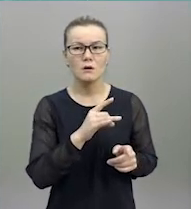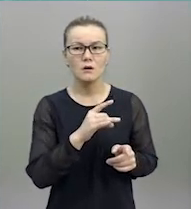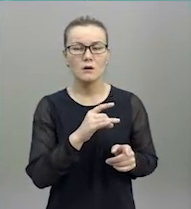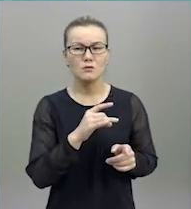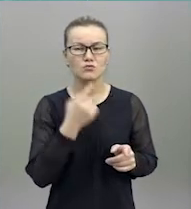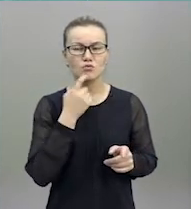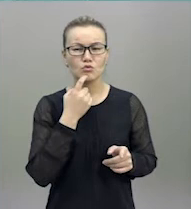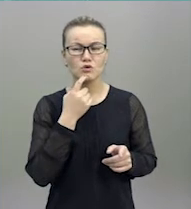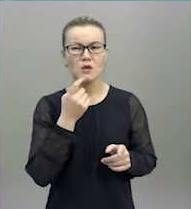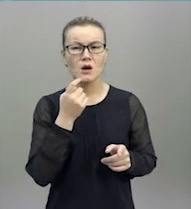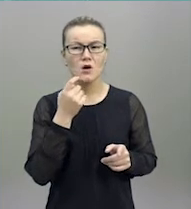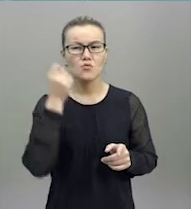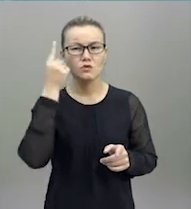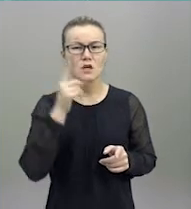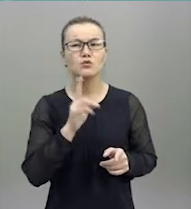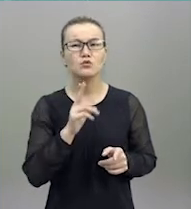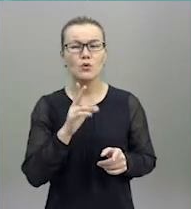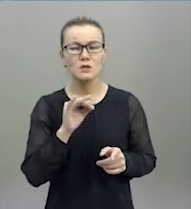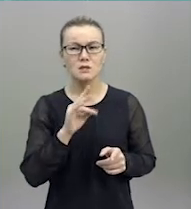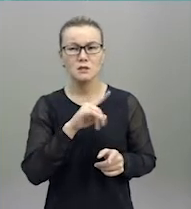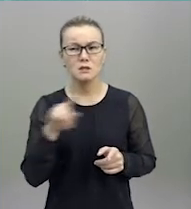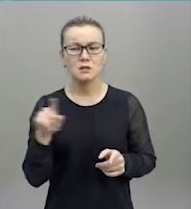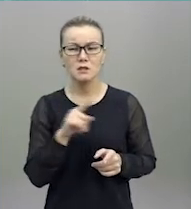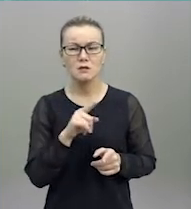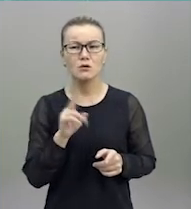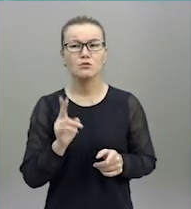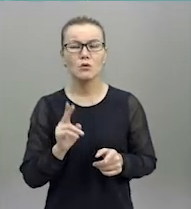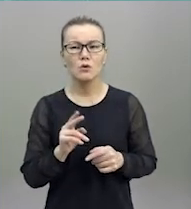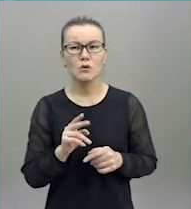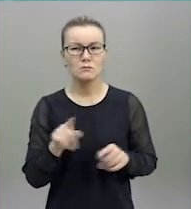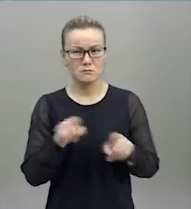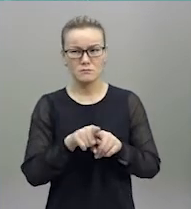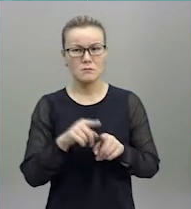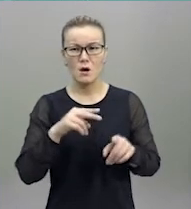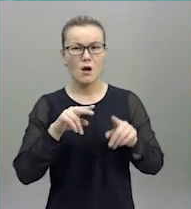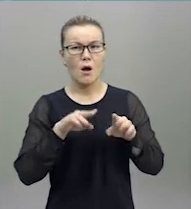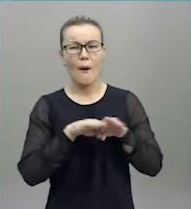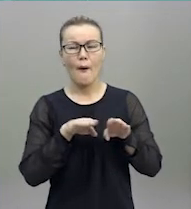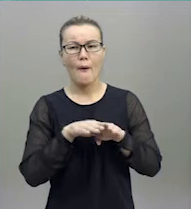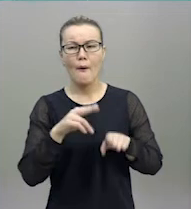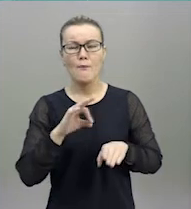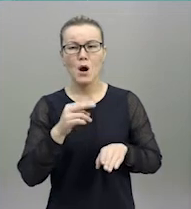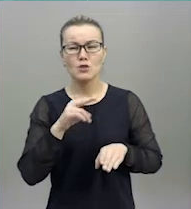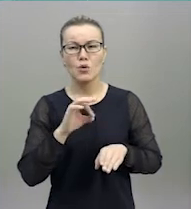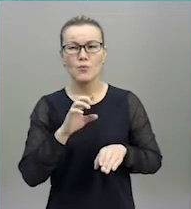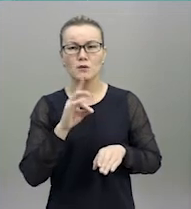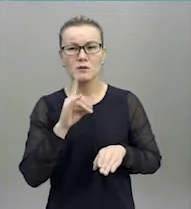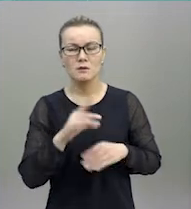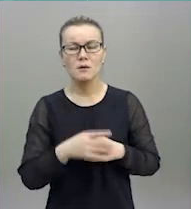определить кто из них кто тут же яркий пример подобие а мы возвращаемся в